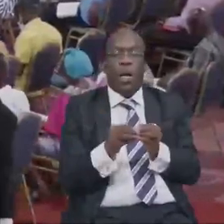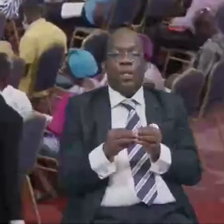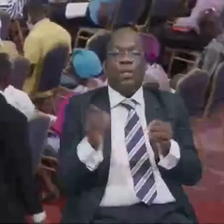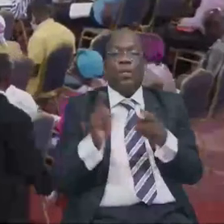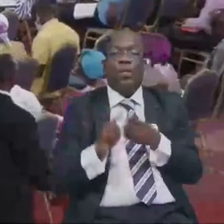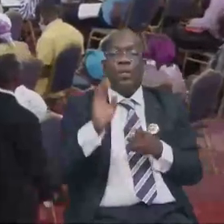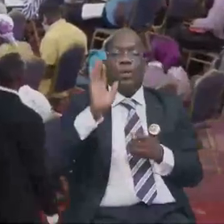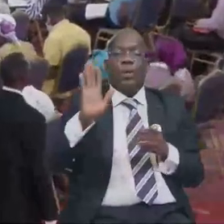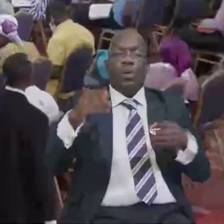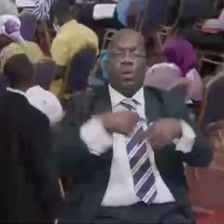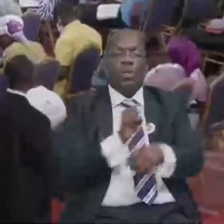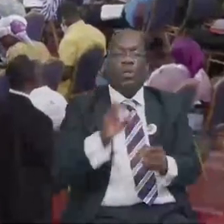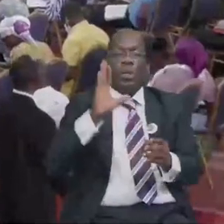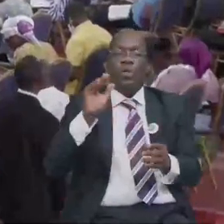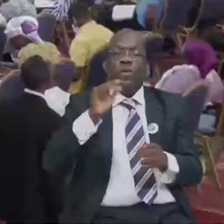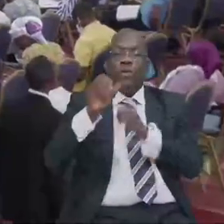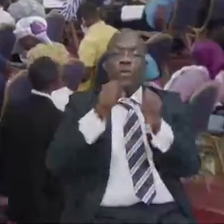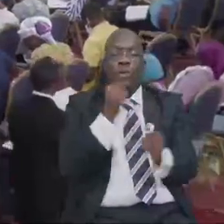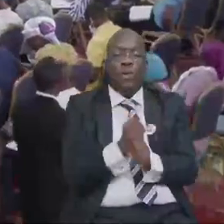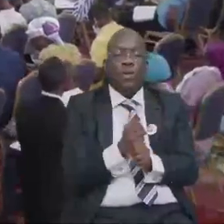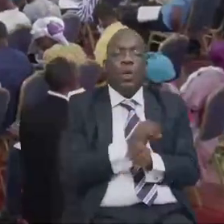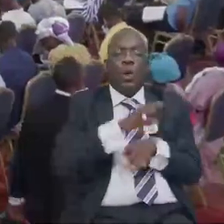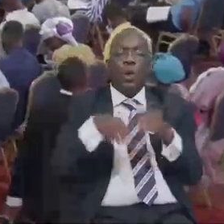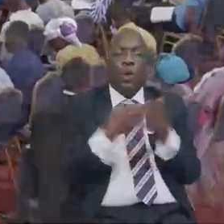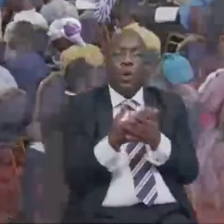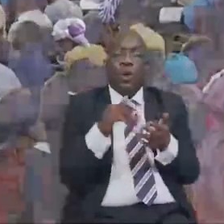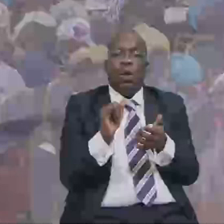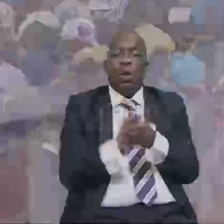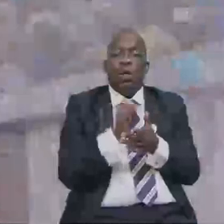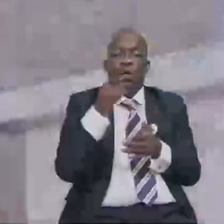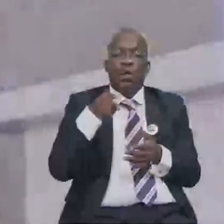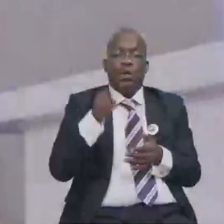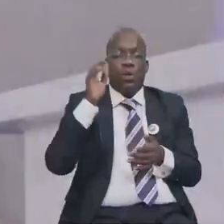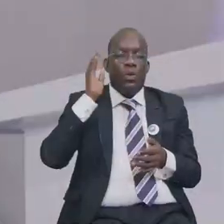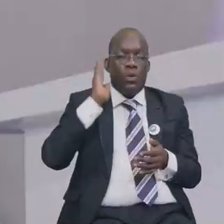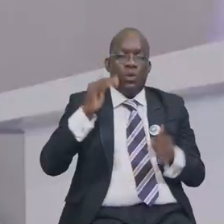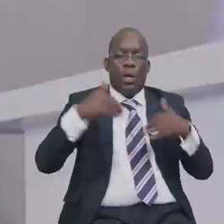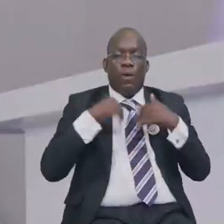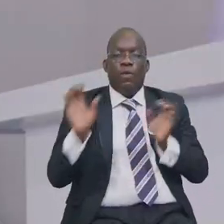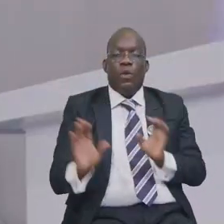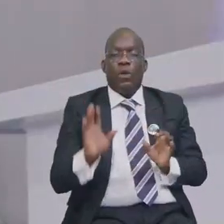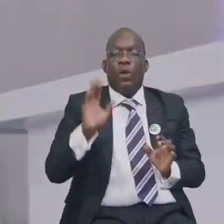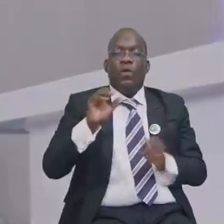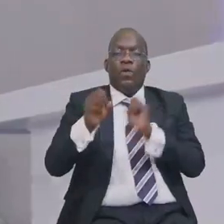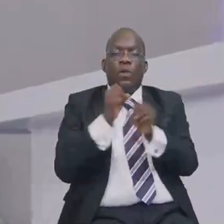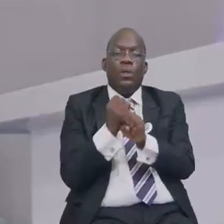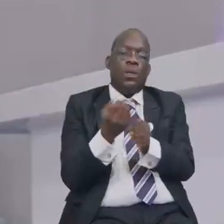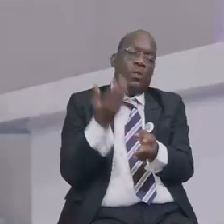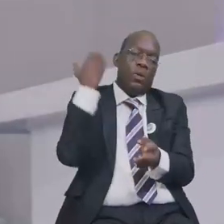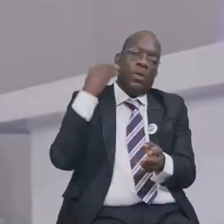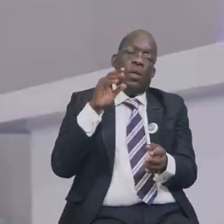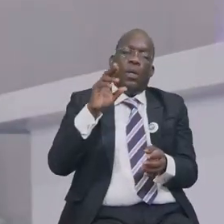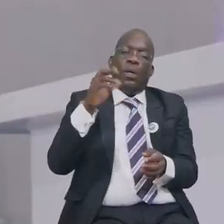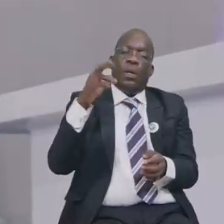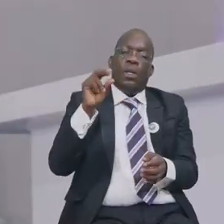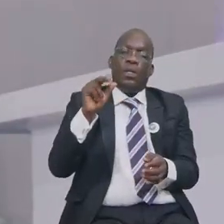15 ans. Toutes ces choses que tu devais faire, 15 ans de cela, 30 ans, 10 ans de cela, tu